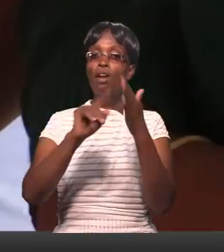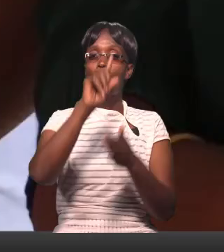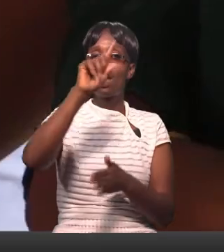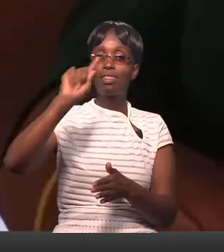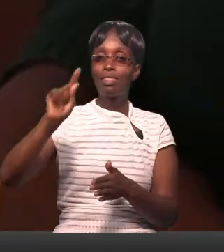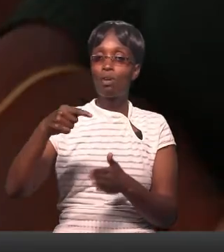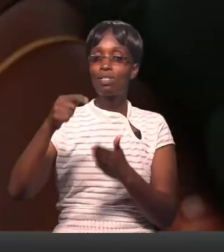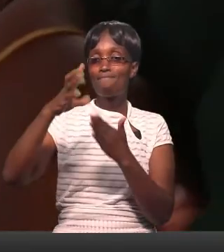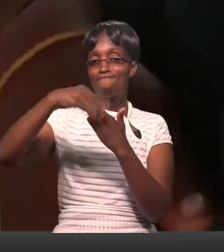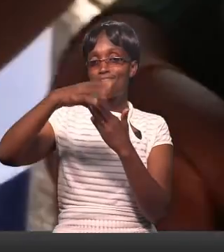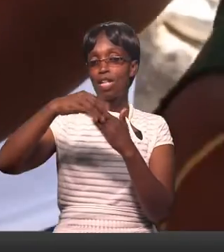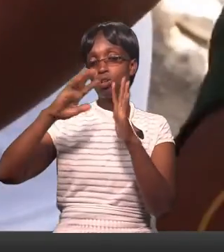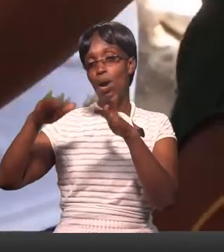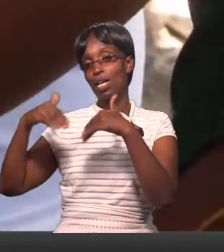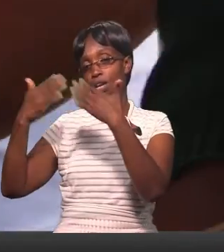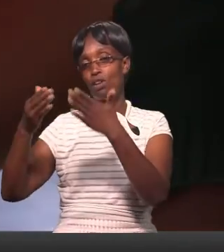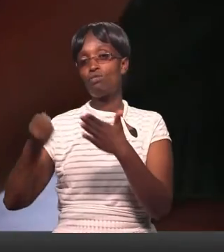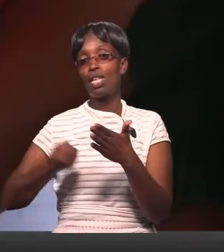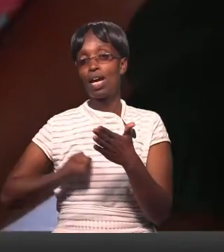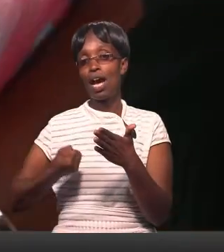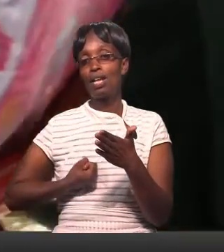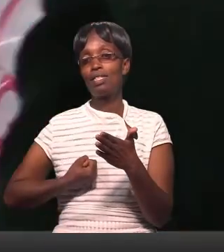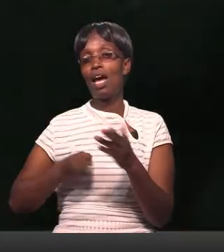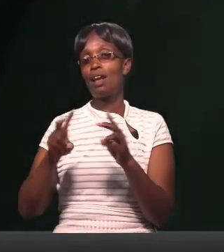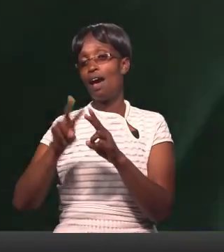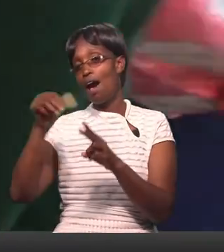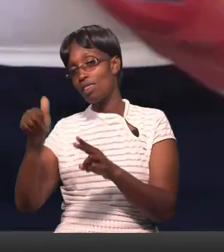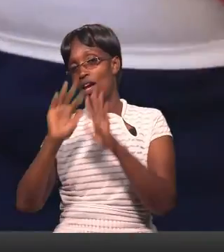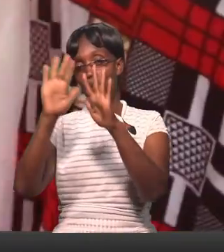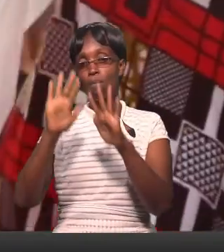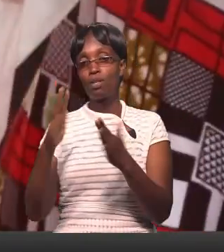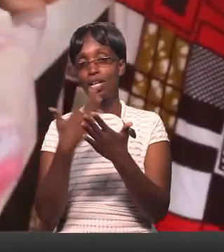mafunzo muhimu yatakayowasaidia maishani. Dennis Mwendwa, Undugu TV.